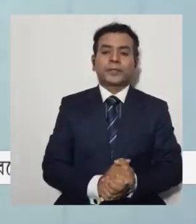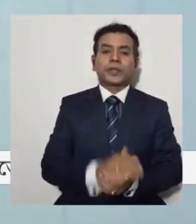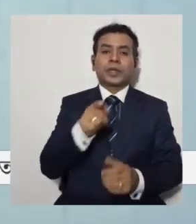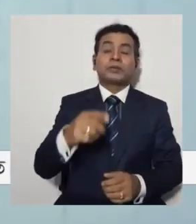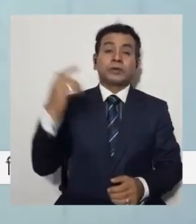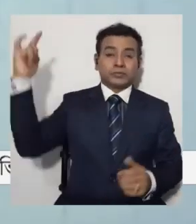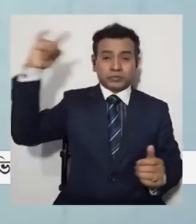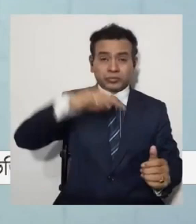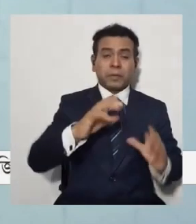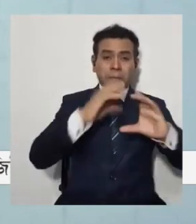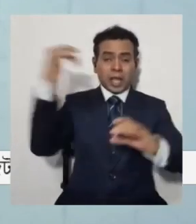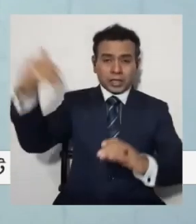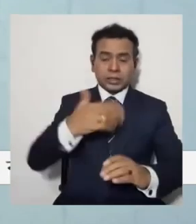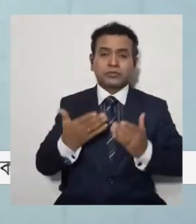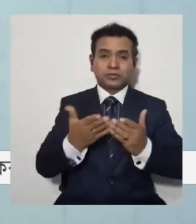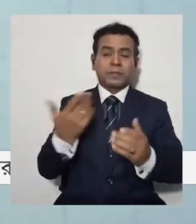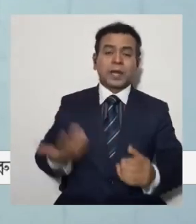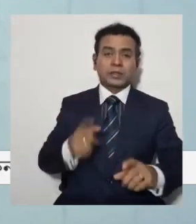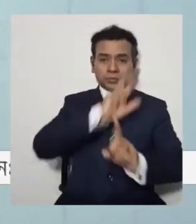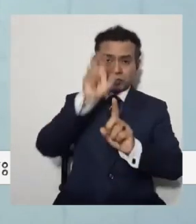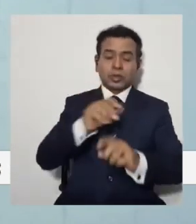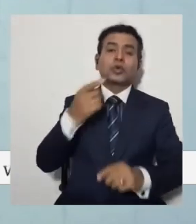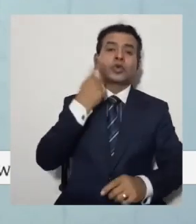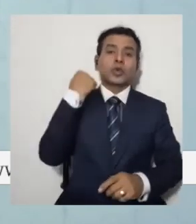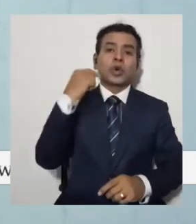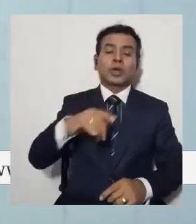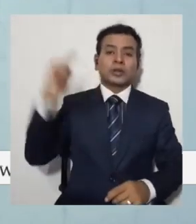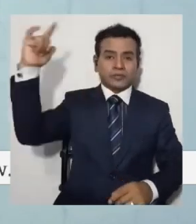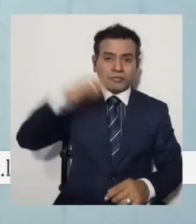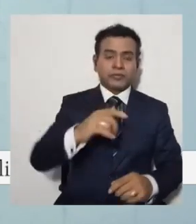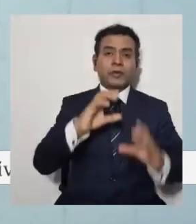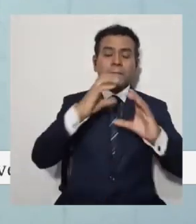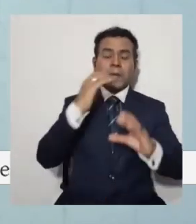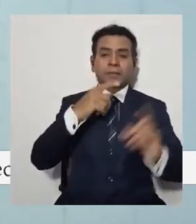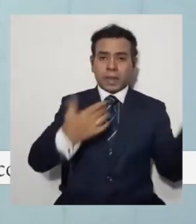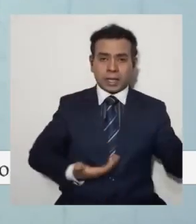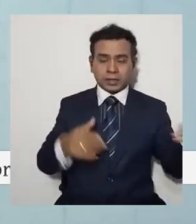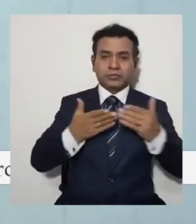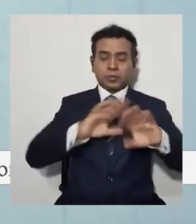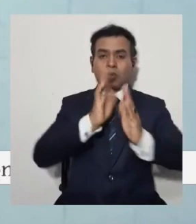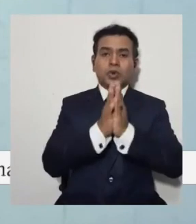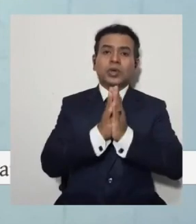বিমানবন্দর, স্থলবন্দর, সমুদ্র বন্দরে মোট স্ক্রিনিং হয়েছে 614 জন এবং এ পর্যন্ত